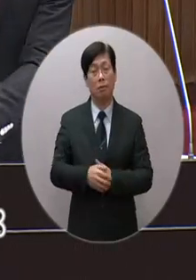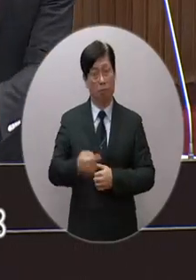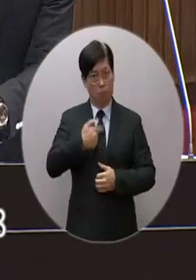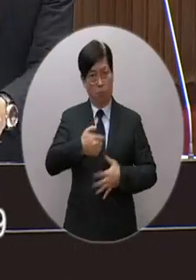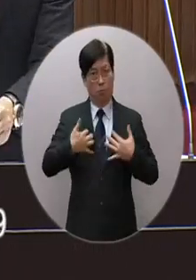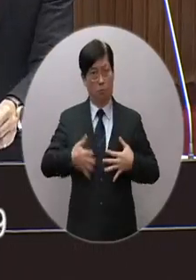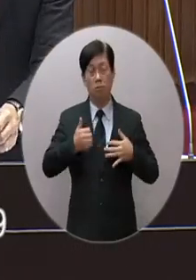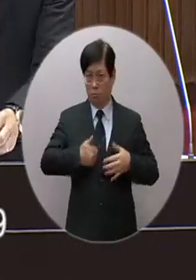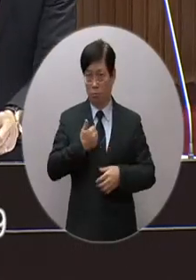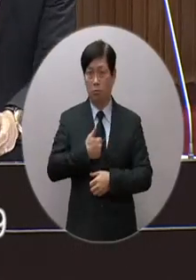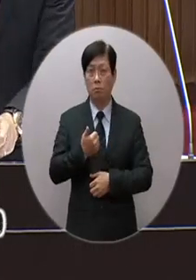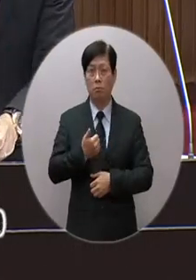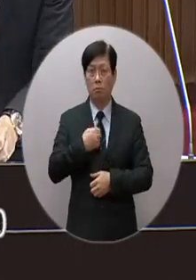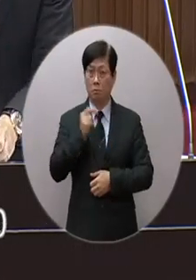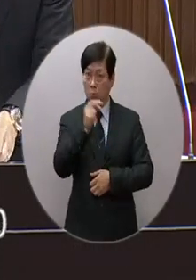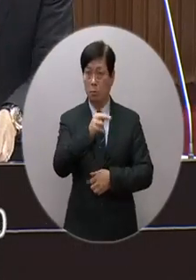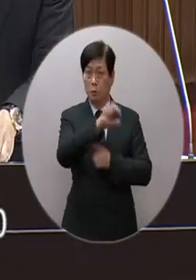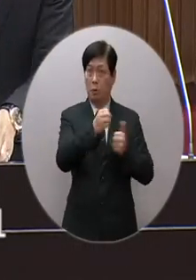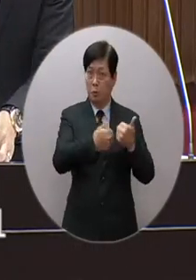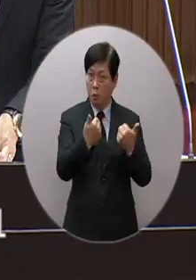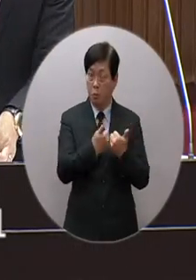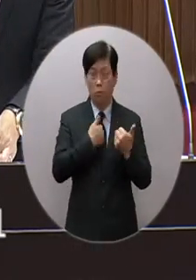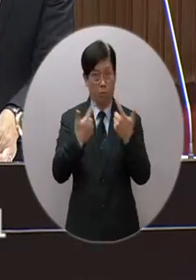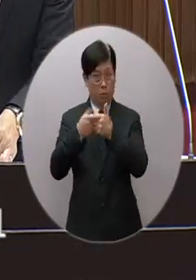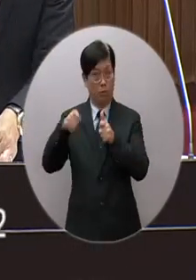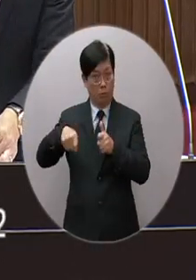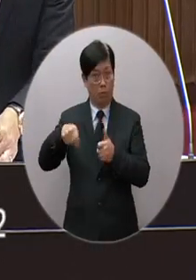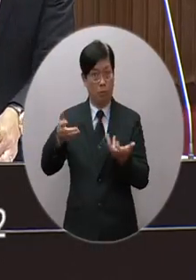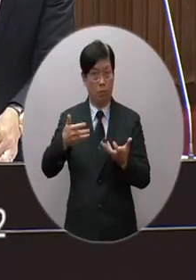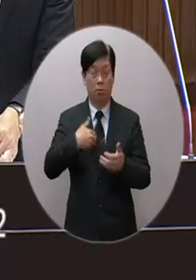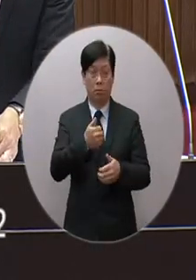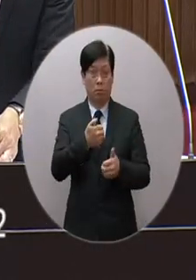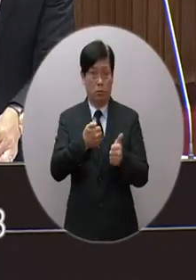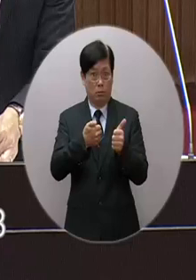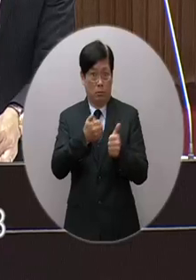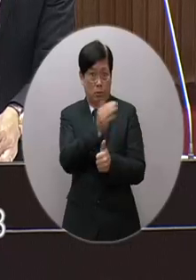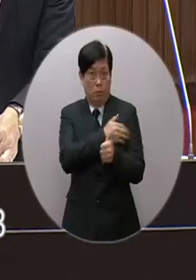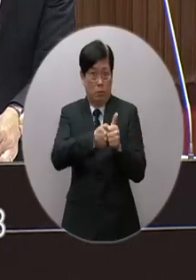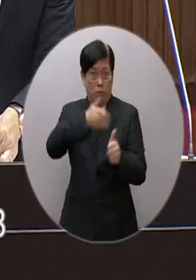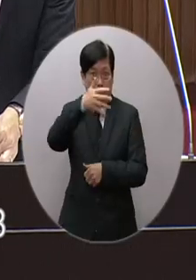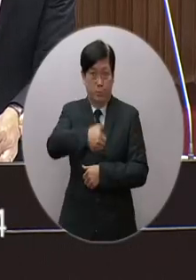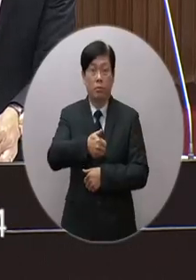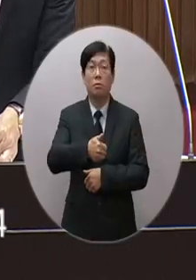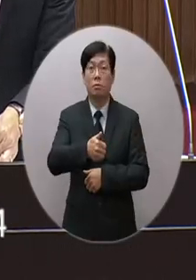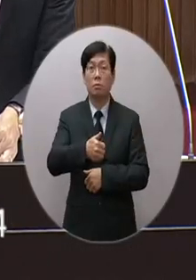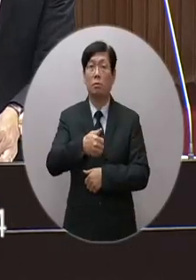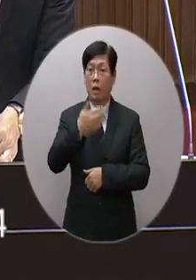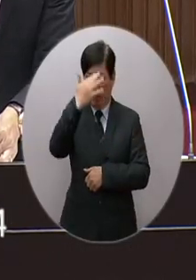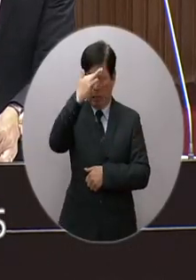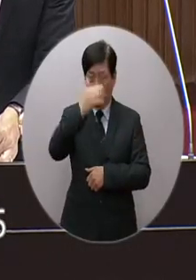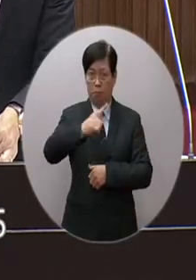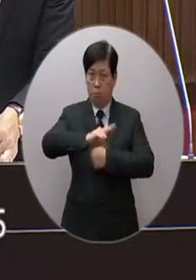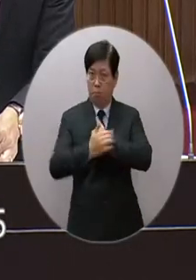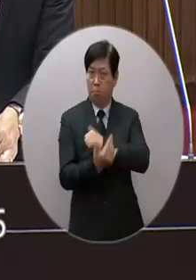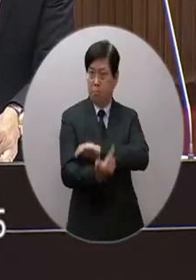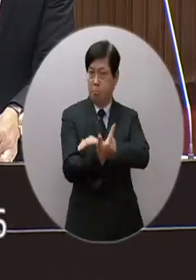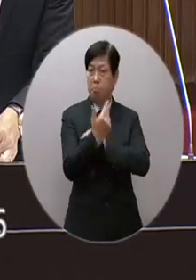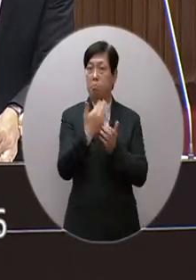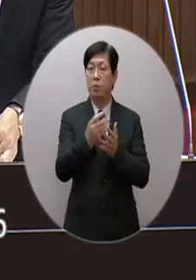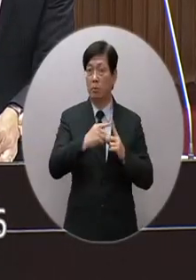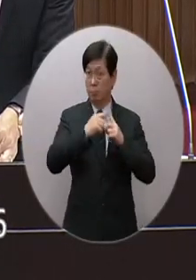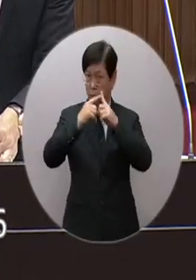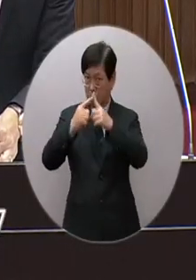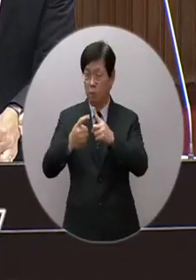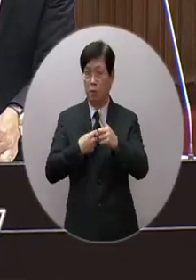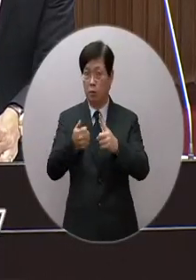我很高兴了，我坦白讲我看到农委会在应应的作为。陈吉仲副主委，还好，很快速的做因应，甚至到